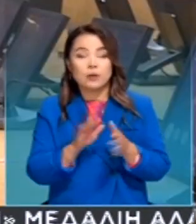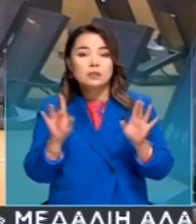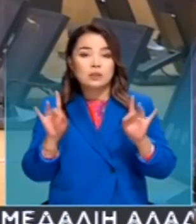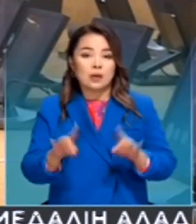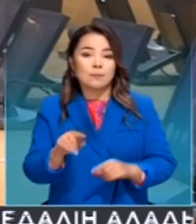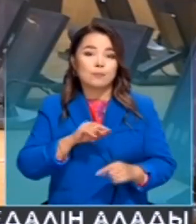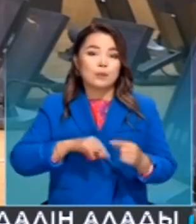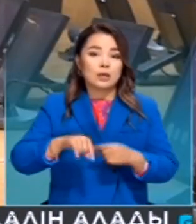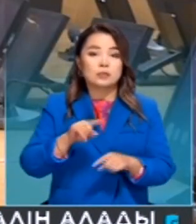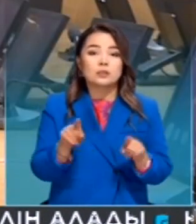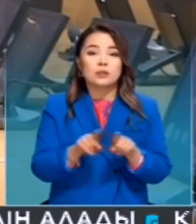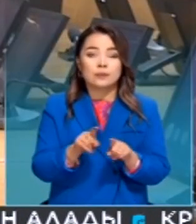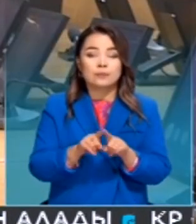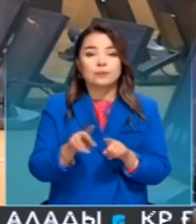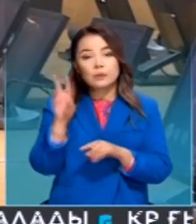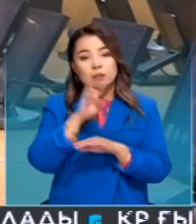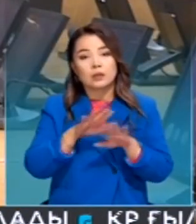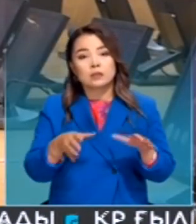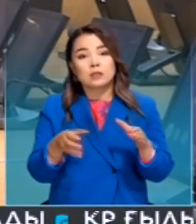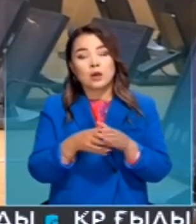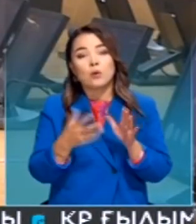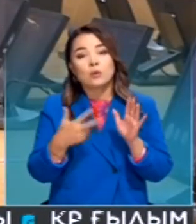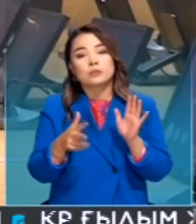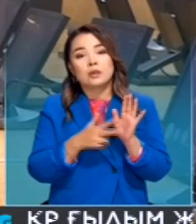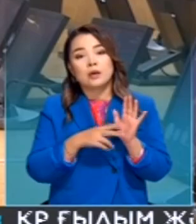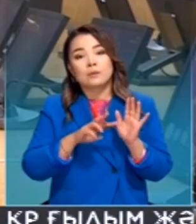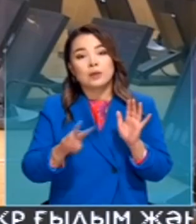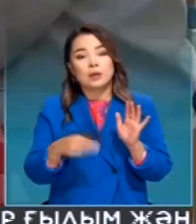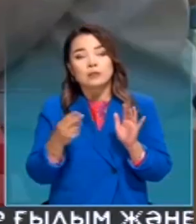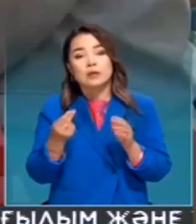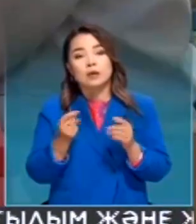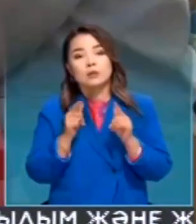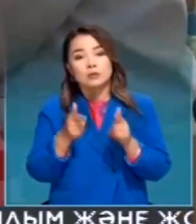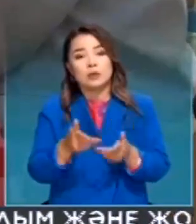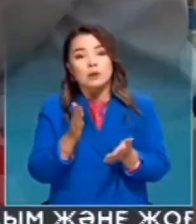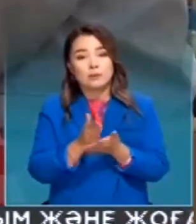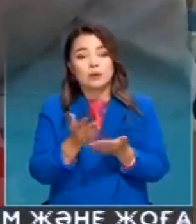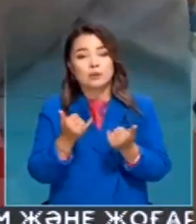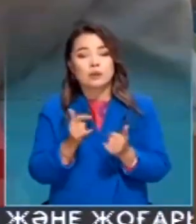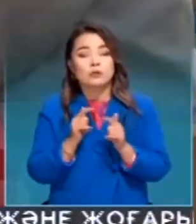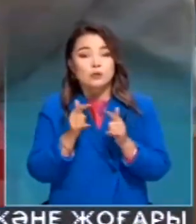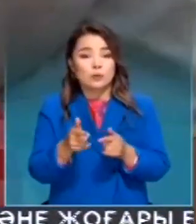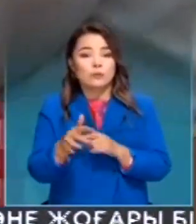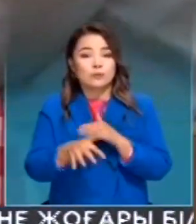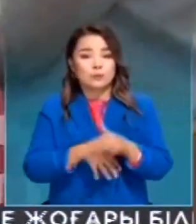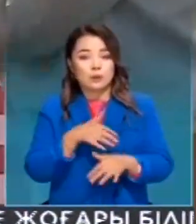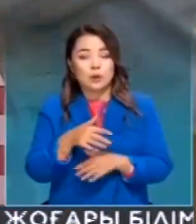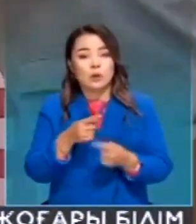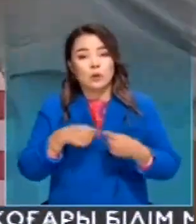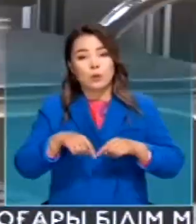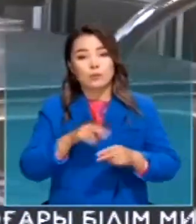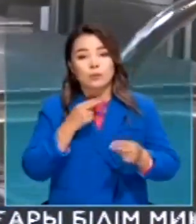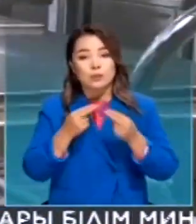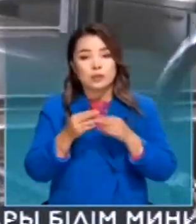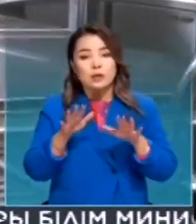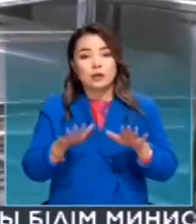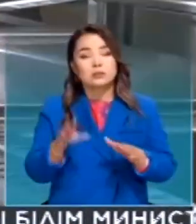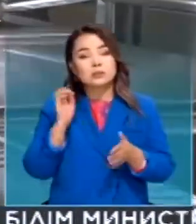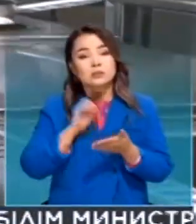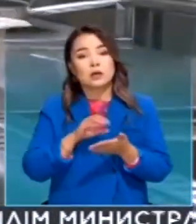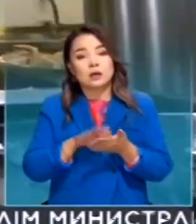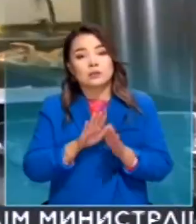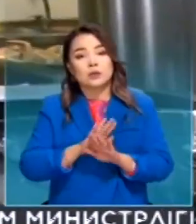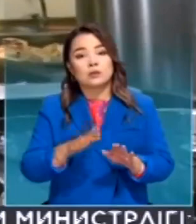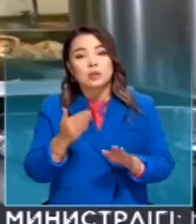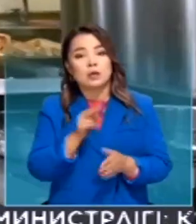мейрамхана бизнесінен ел қазынасына 38 миллиард теңге салық түскен. Ал келушілердің көбі қоғамдық тамақтану орындарының саны ғана